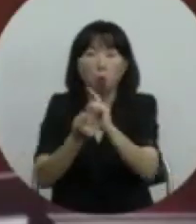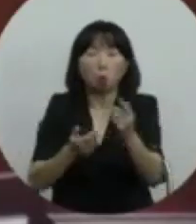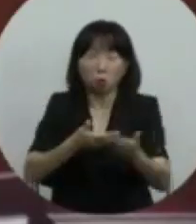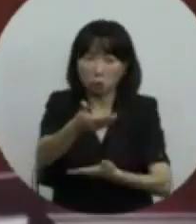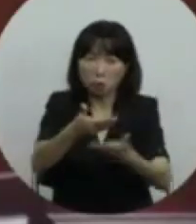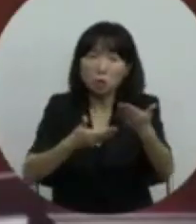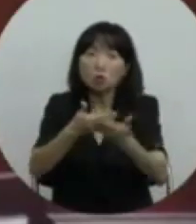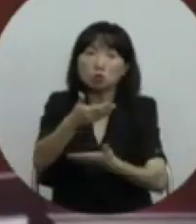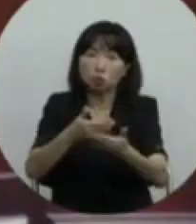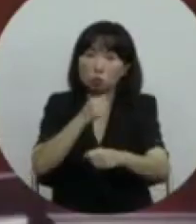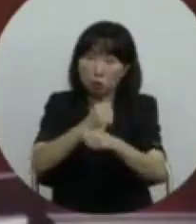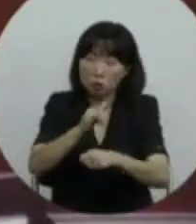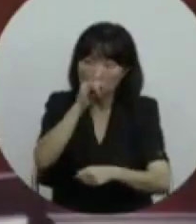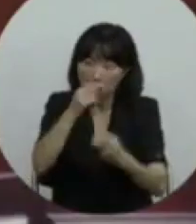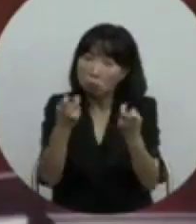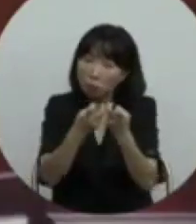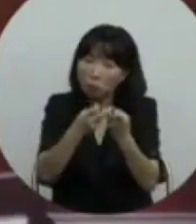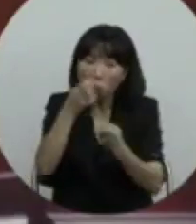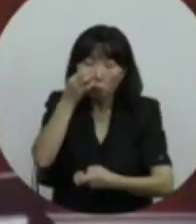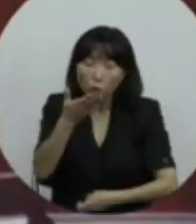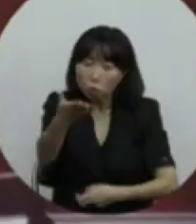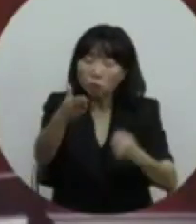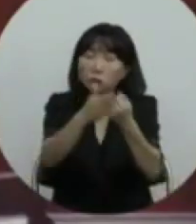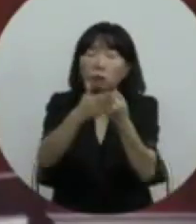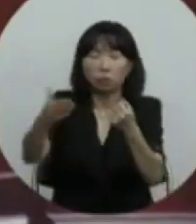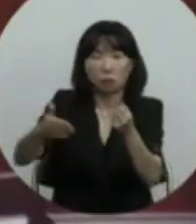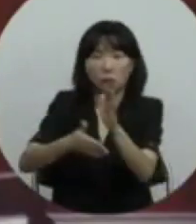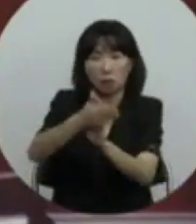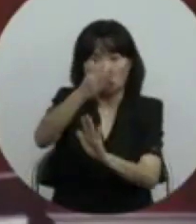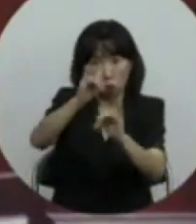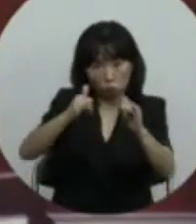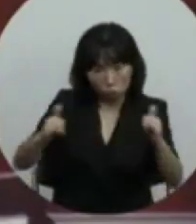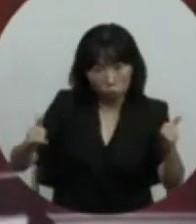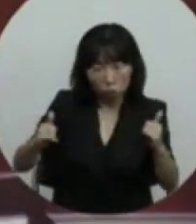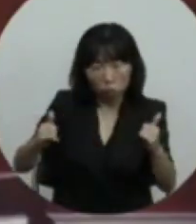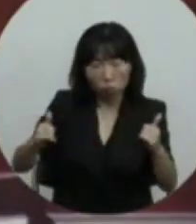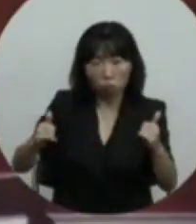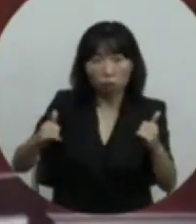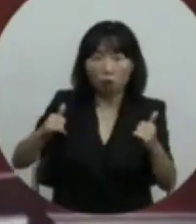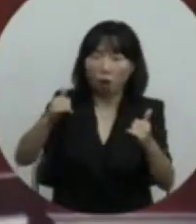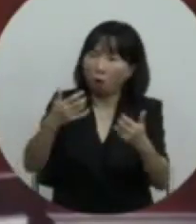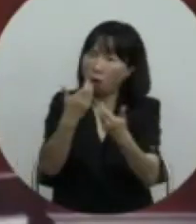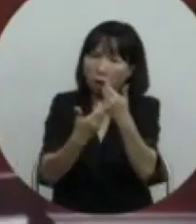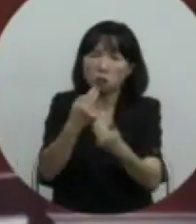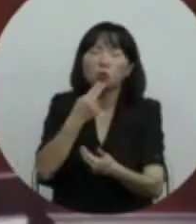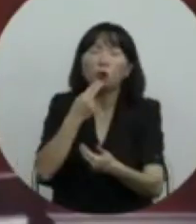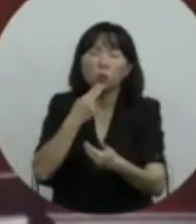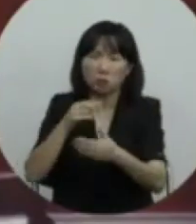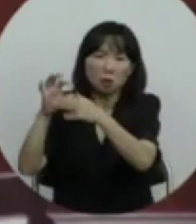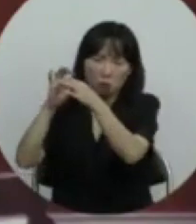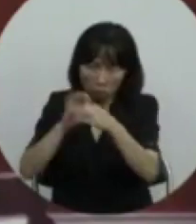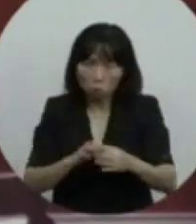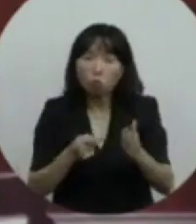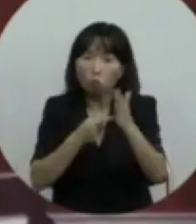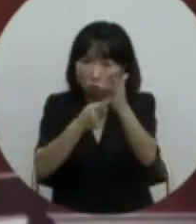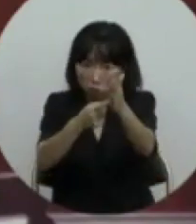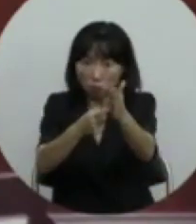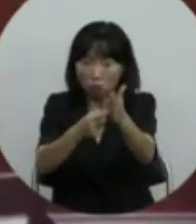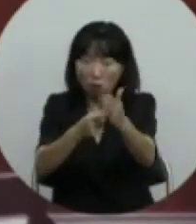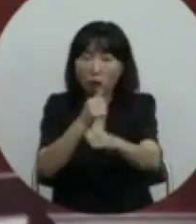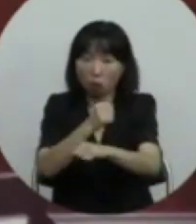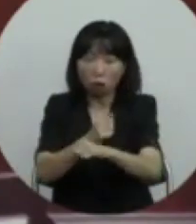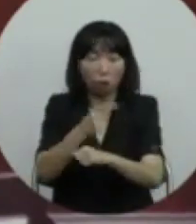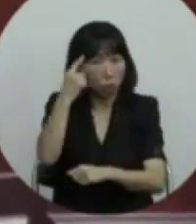방안을 제시해 주었기 때문에 우리 주민들과 마찰 없이 진행될 수 있었다고